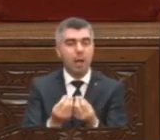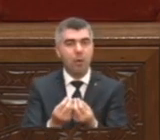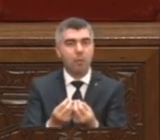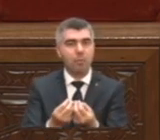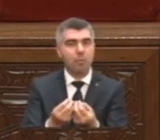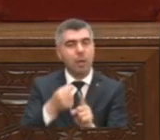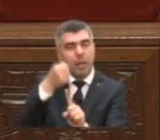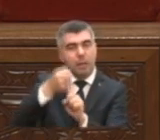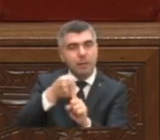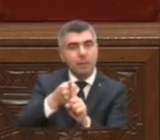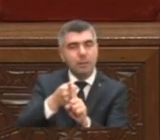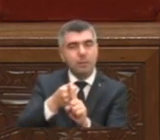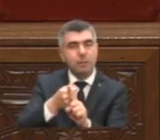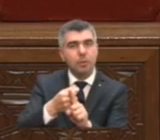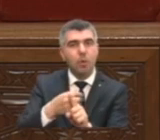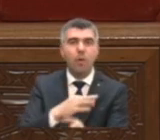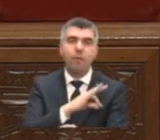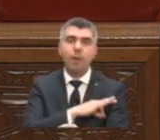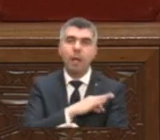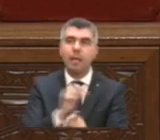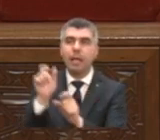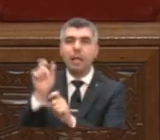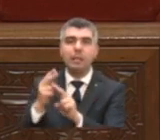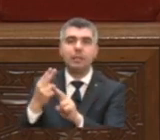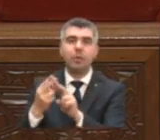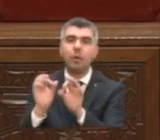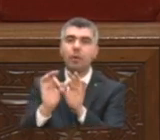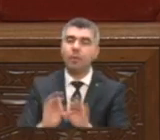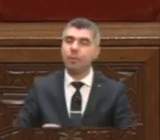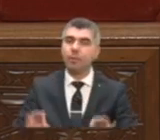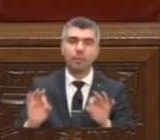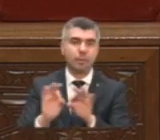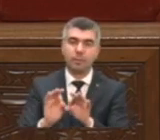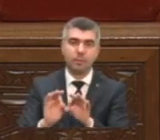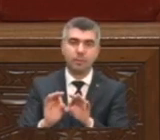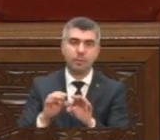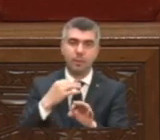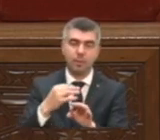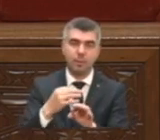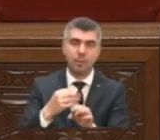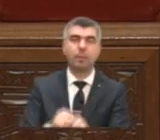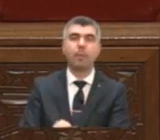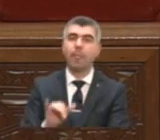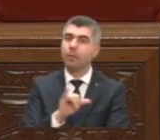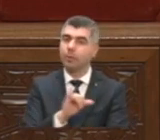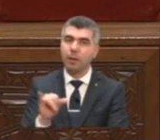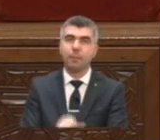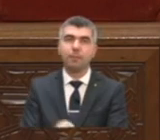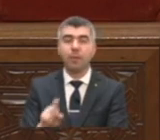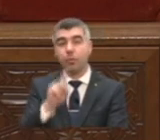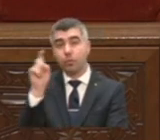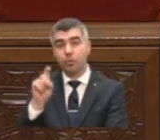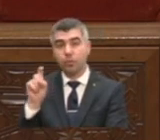الاشغال وما يكونش عند هاد المستفيدين، لان غادي يدخل في عمليه اللي غادي تخسر فيها الجامعه،